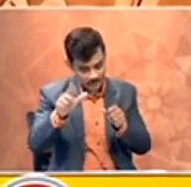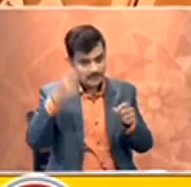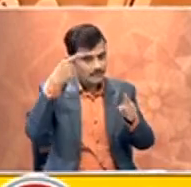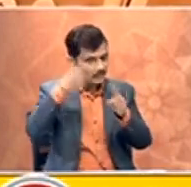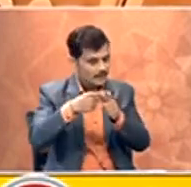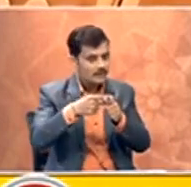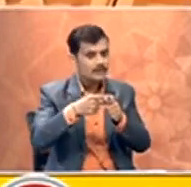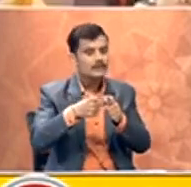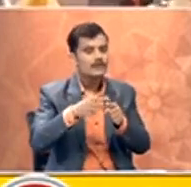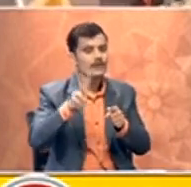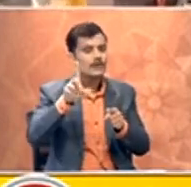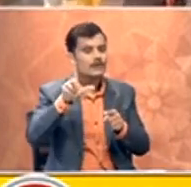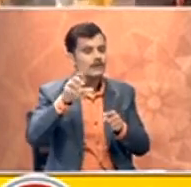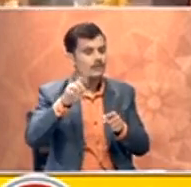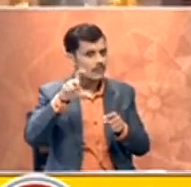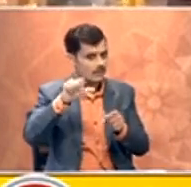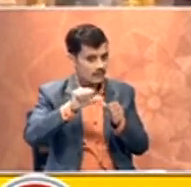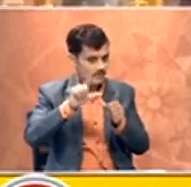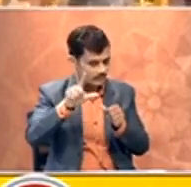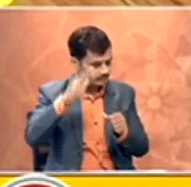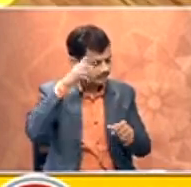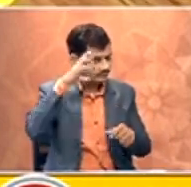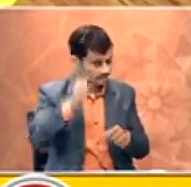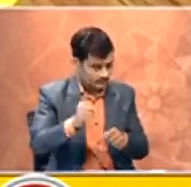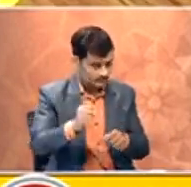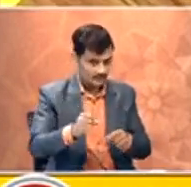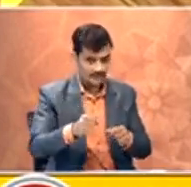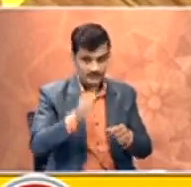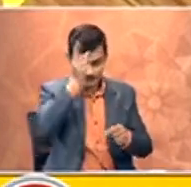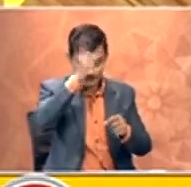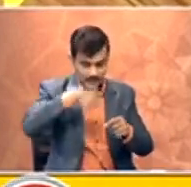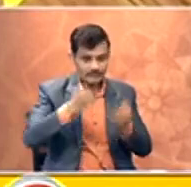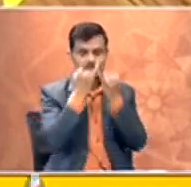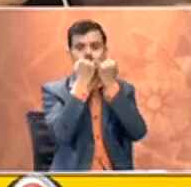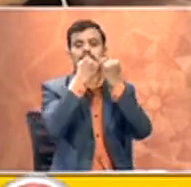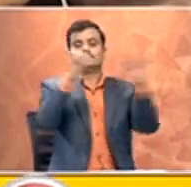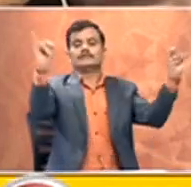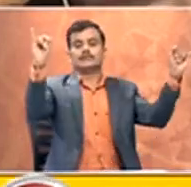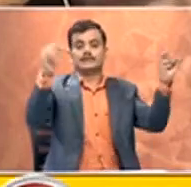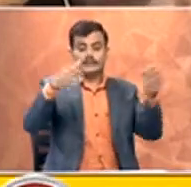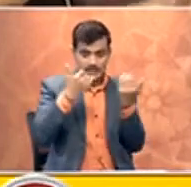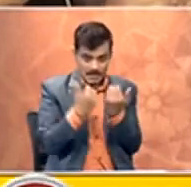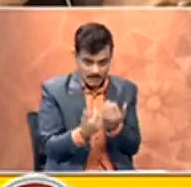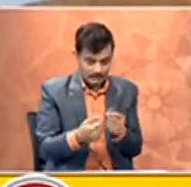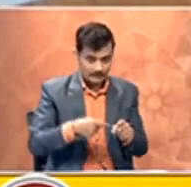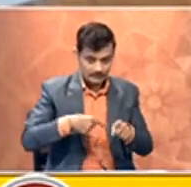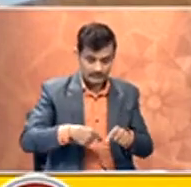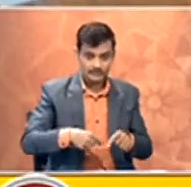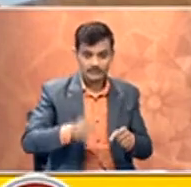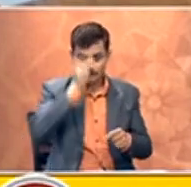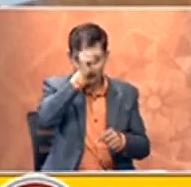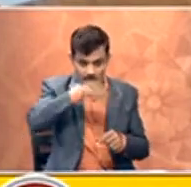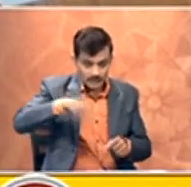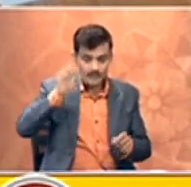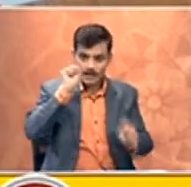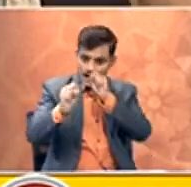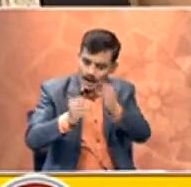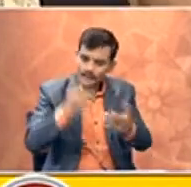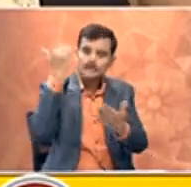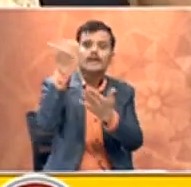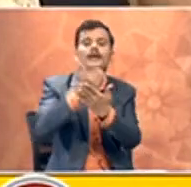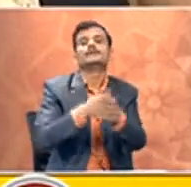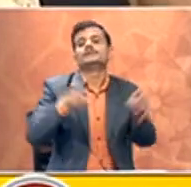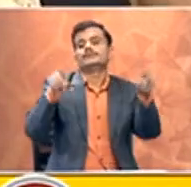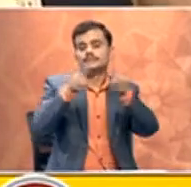याद रखना है। आत्मनिर्भर भारत ये अभियान हर देशवासी का अपना अभियान